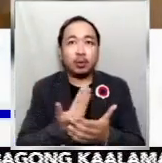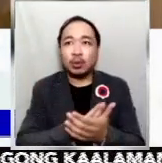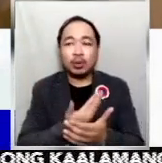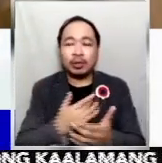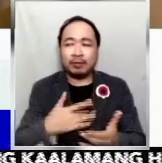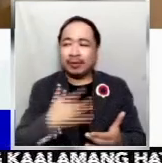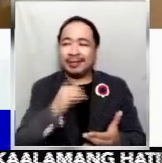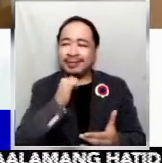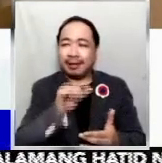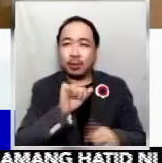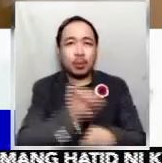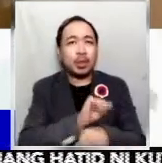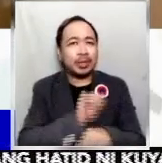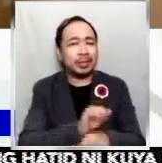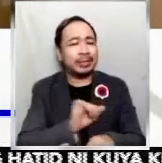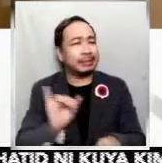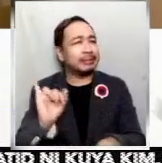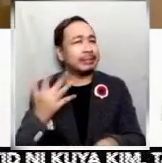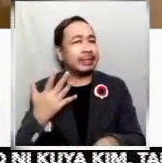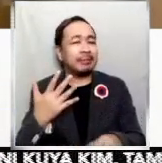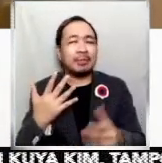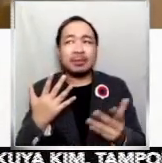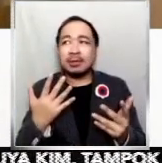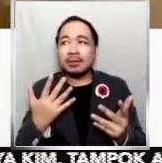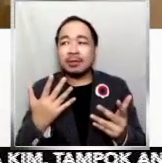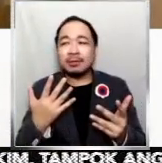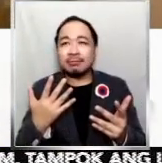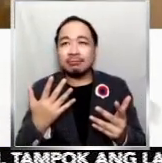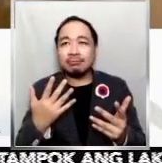una, para po talaga kami